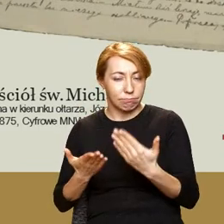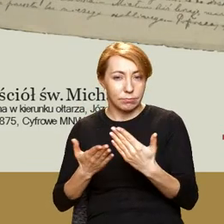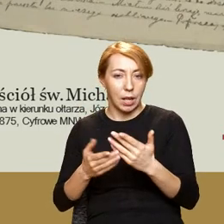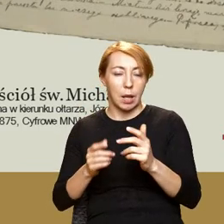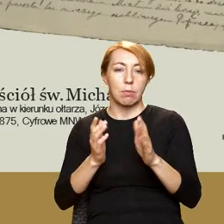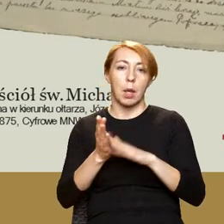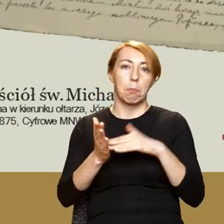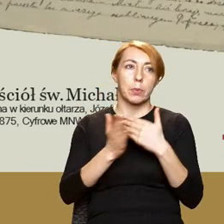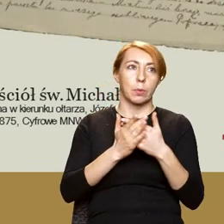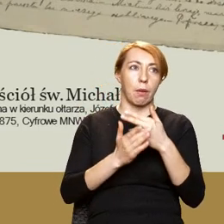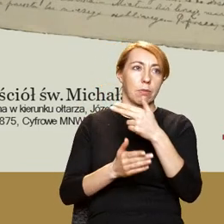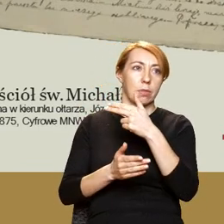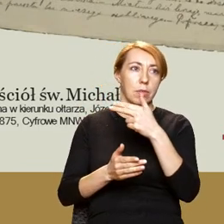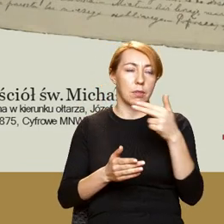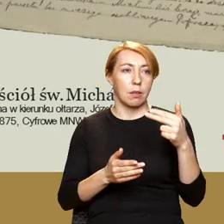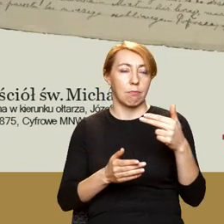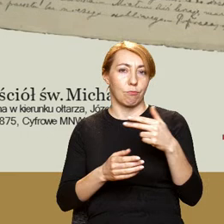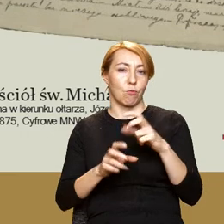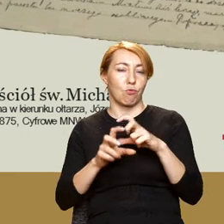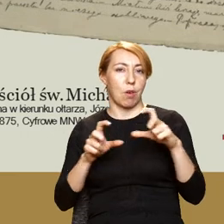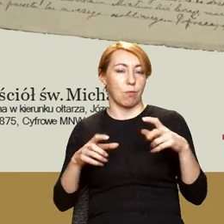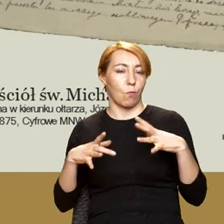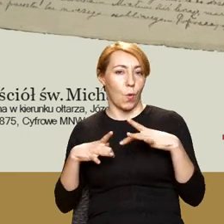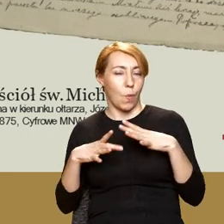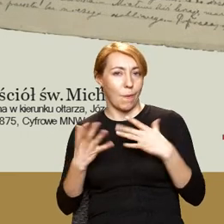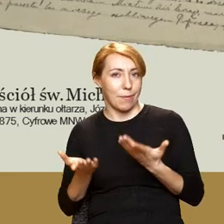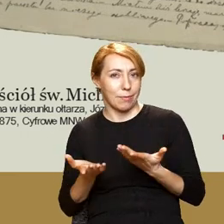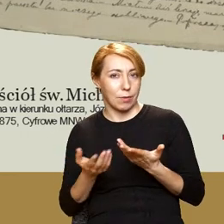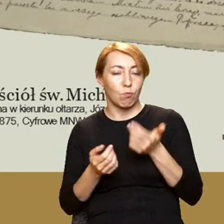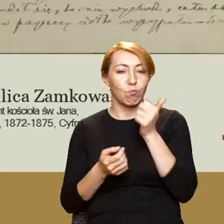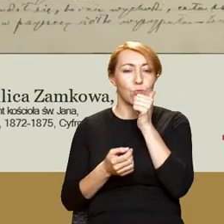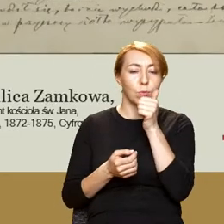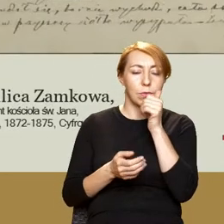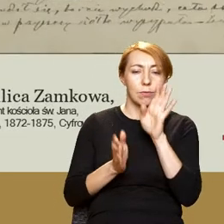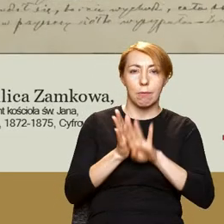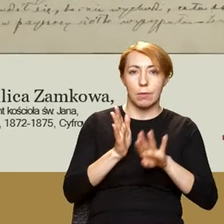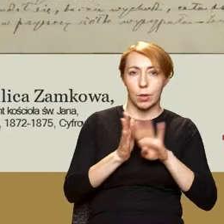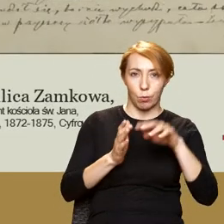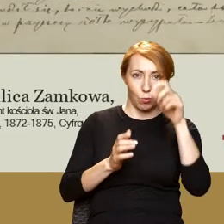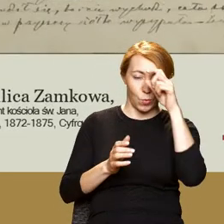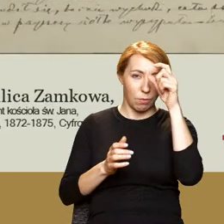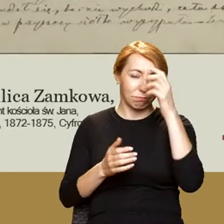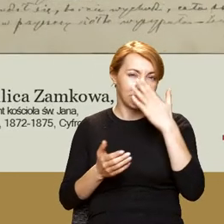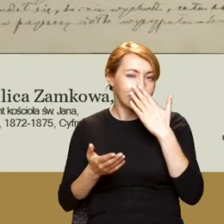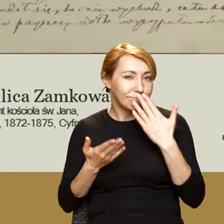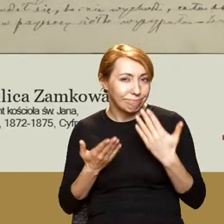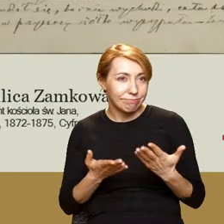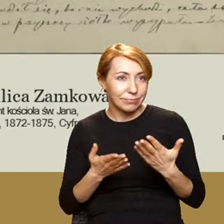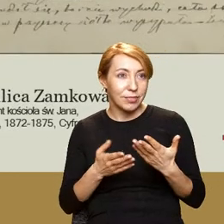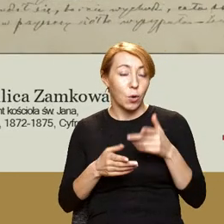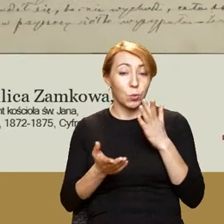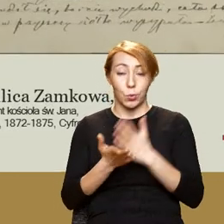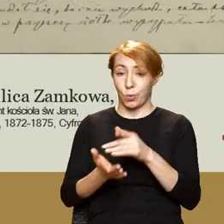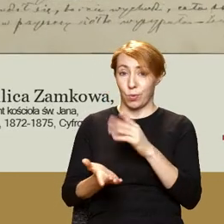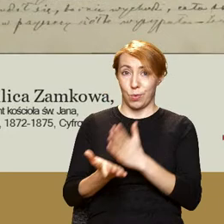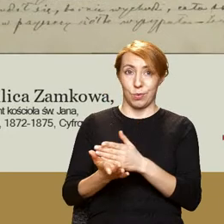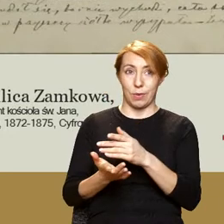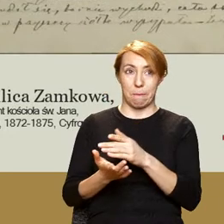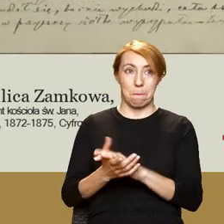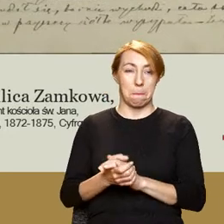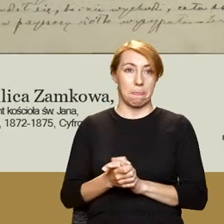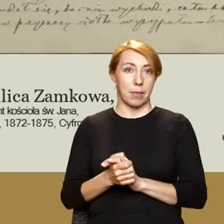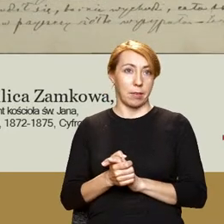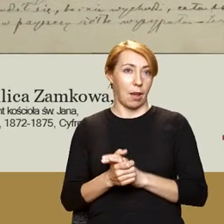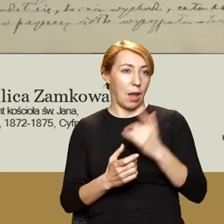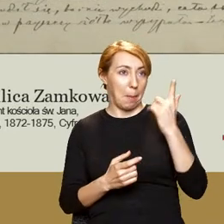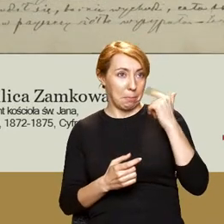Temat na przykład czasu wolnego, codzienności zwykłego człowieka. I tutaj już z tymi czy myśli pan,